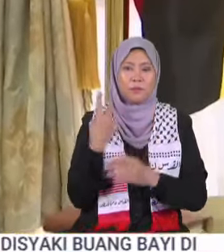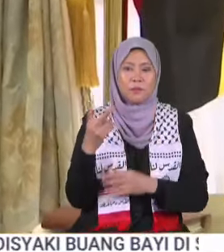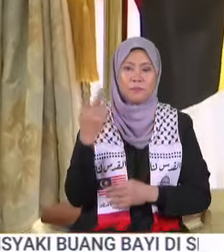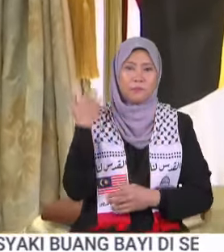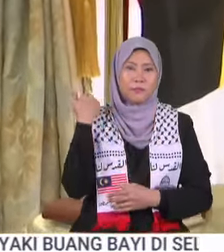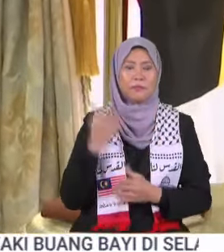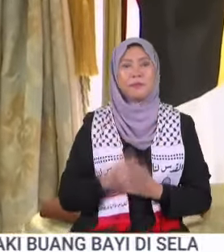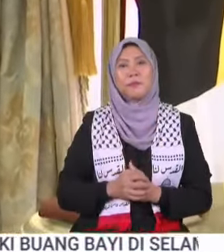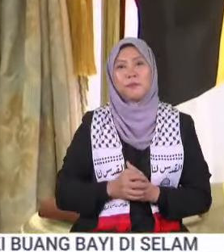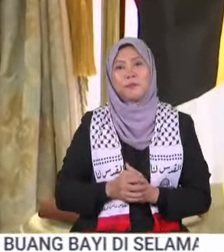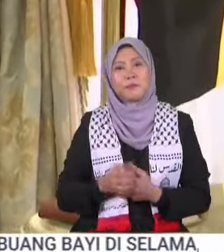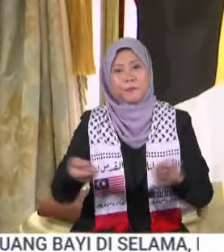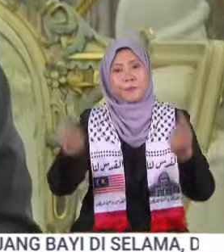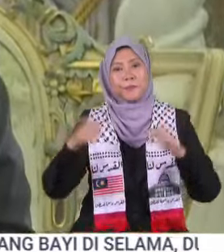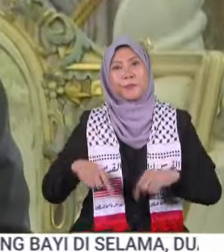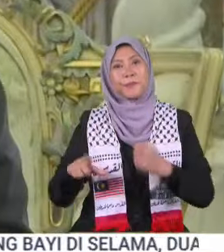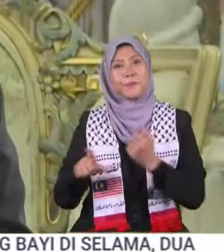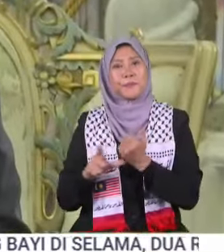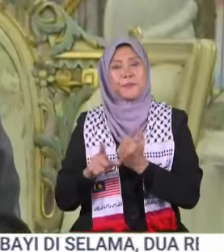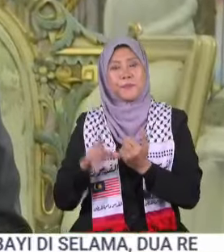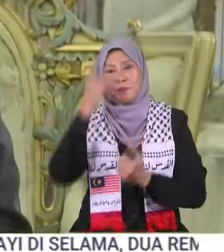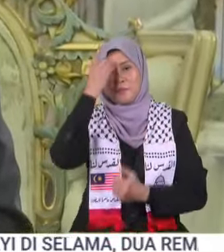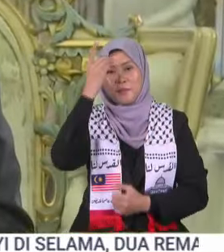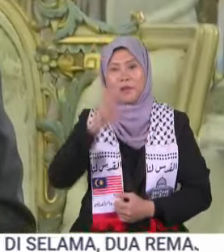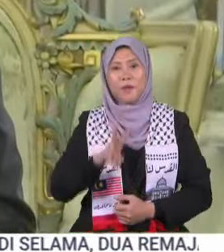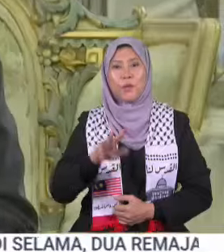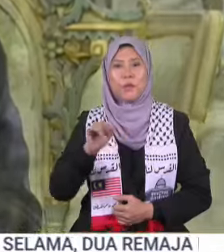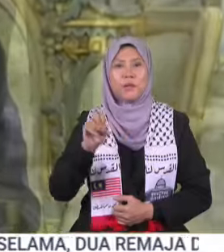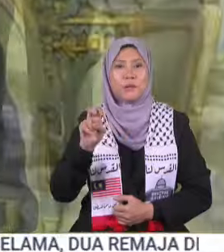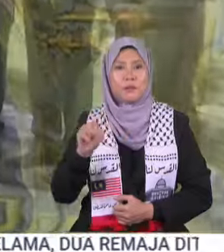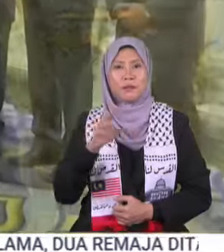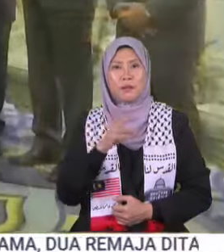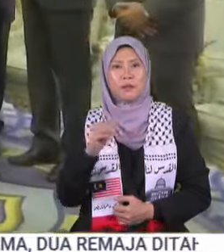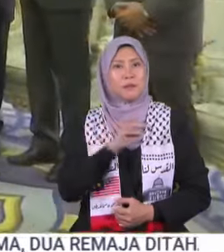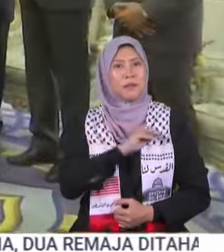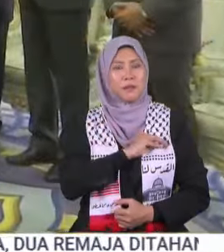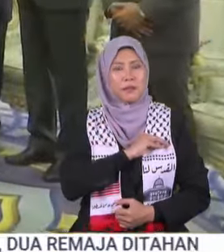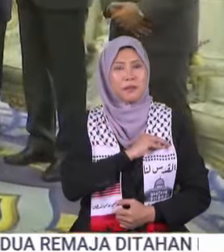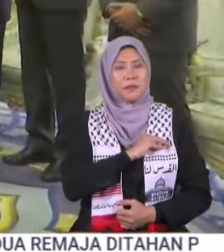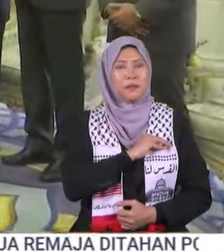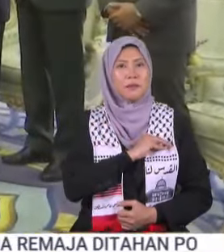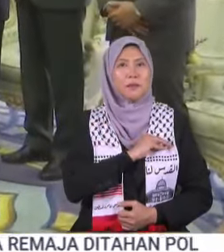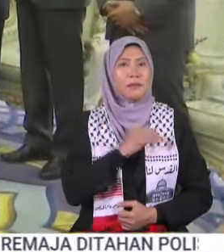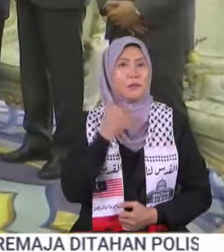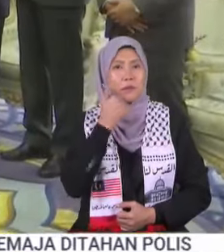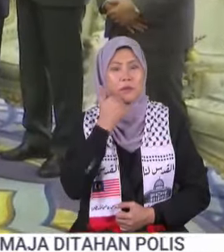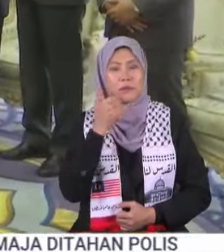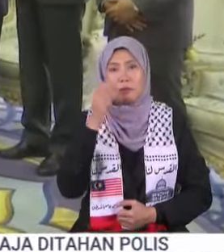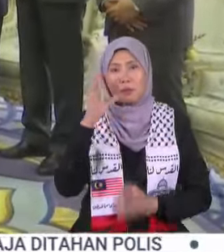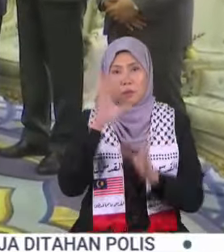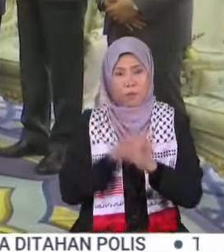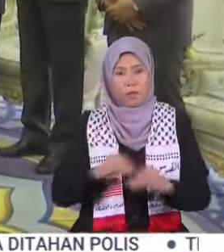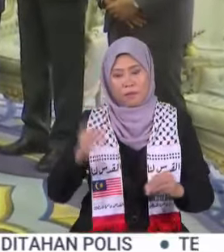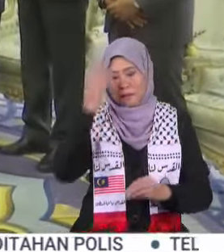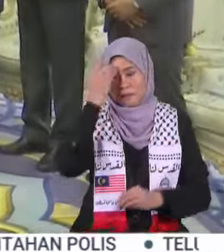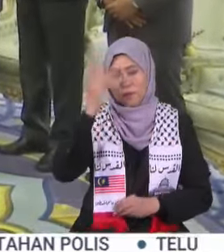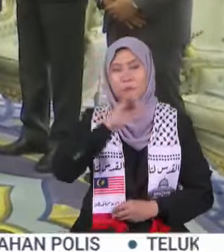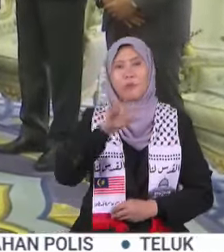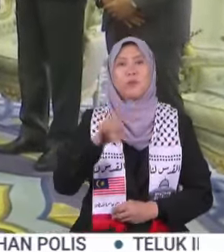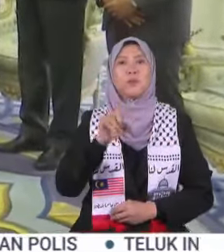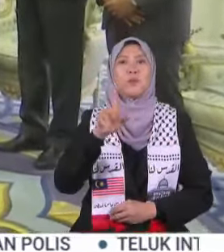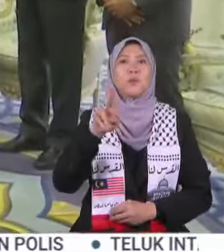lepas turut hadir timbalannya Datuk Wilson ugak kumbong serta menteri utiliti dan Telekomunikasi Sarawak Datuk Seri